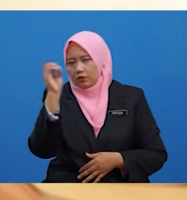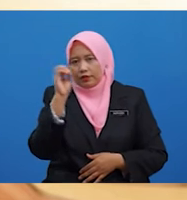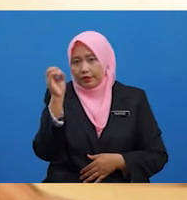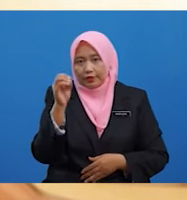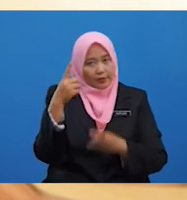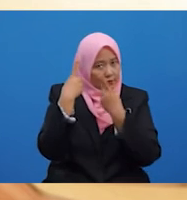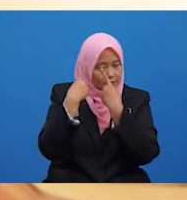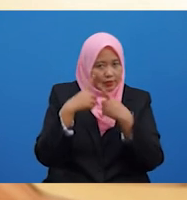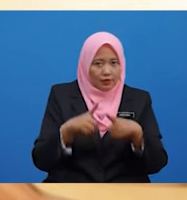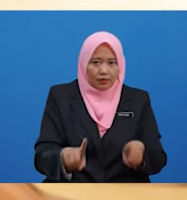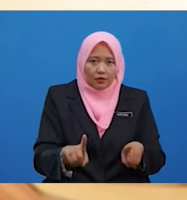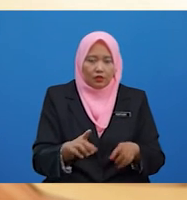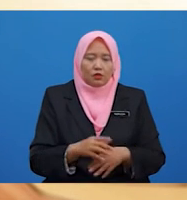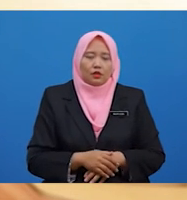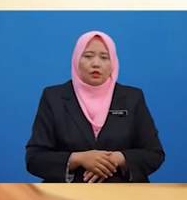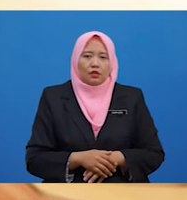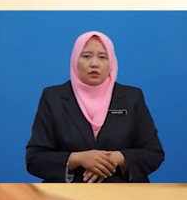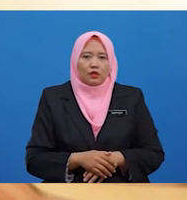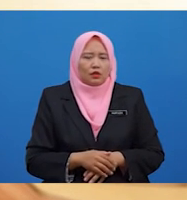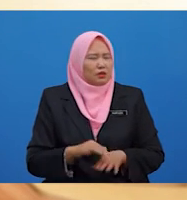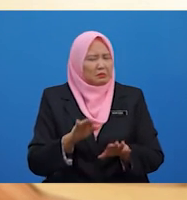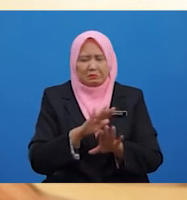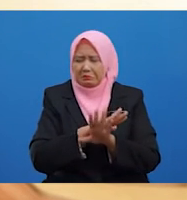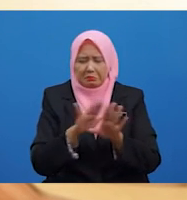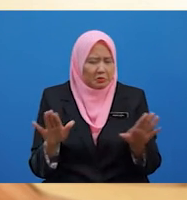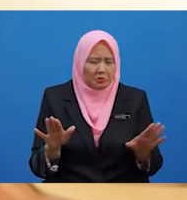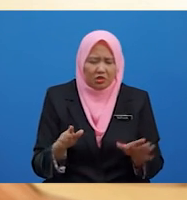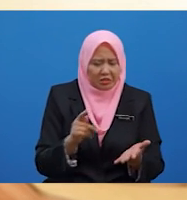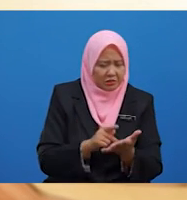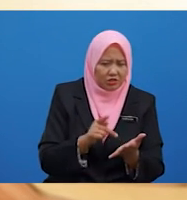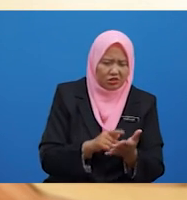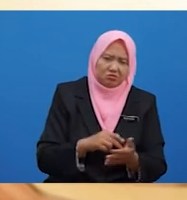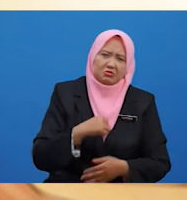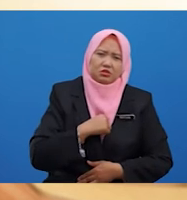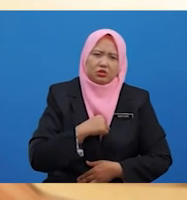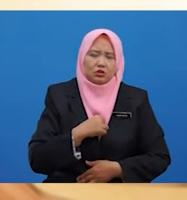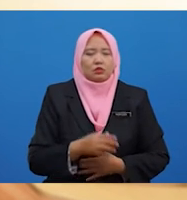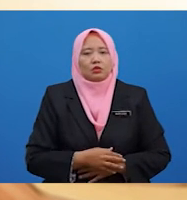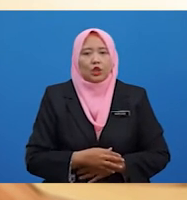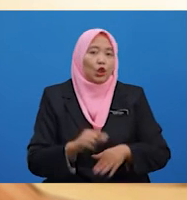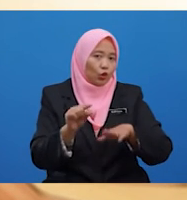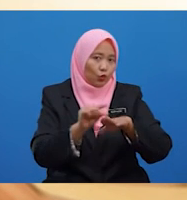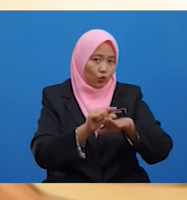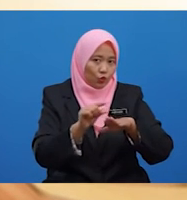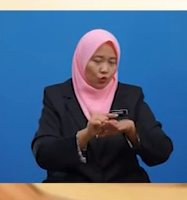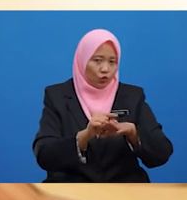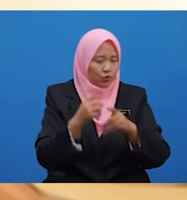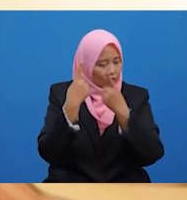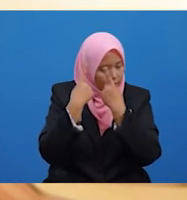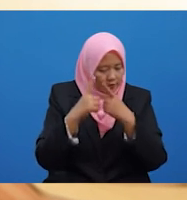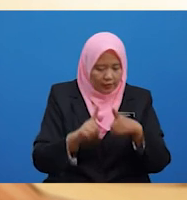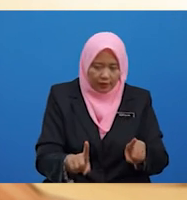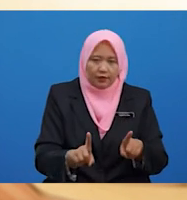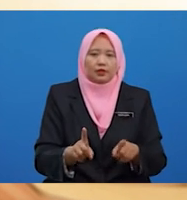perlu bersusah payah mencari atau kira sendiri. Gunakan data-data yang diberikan untuk mengolah